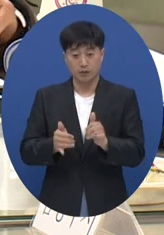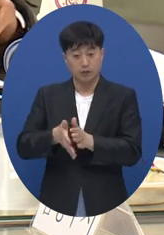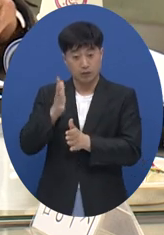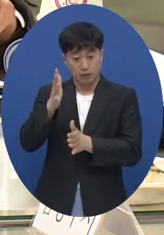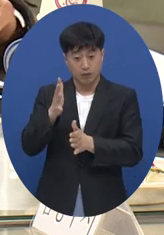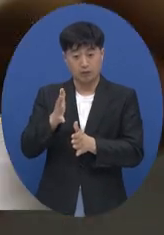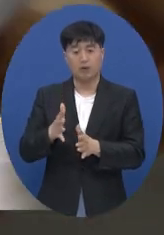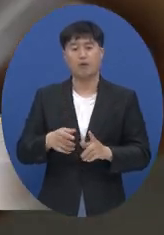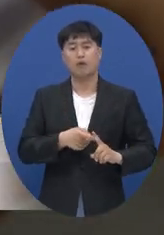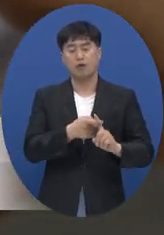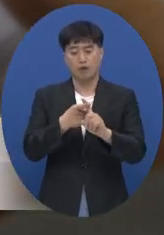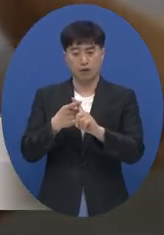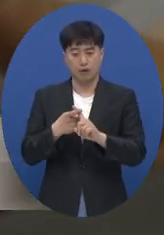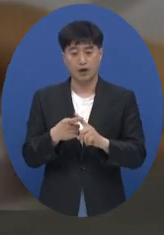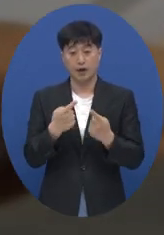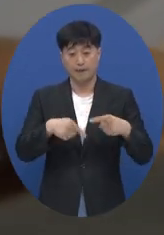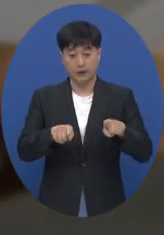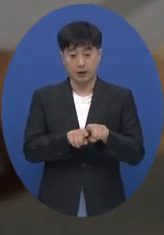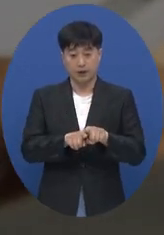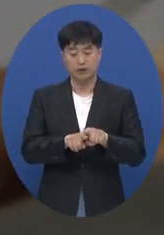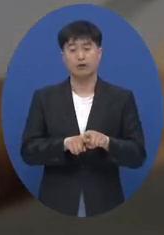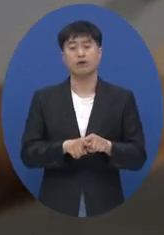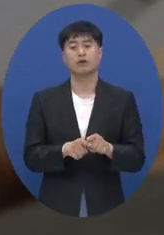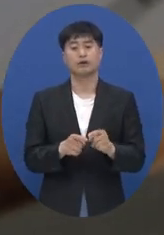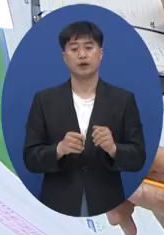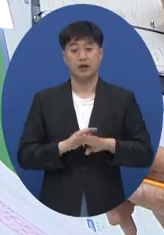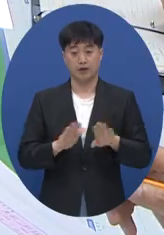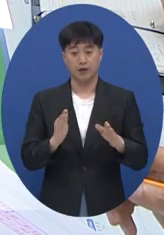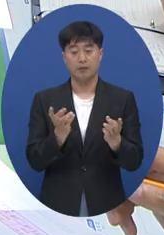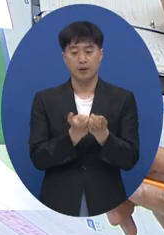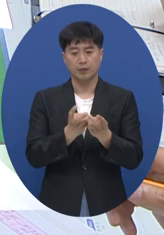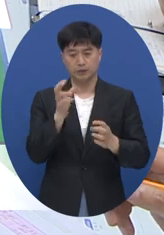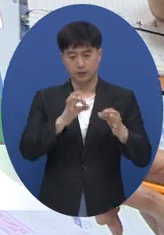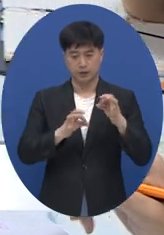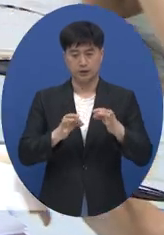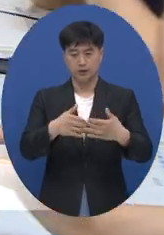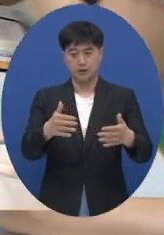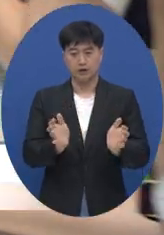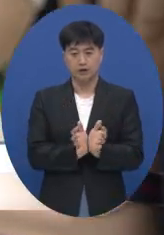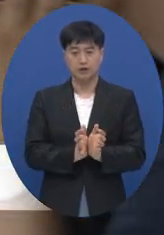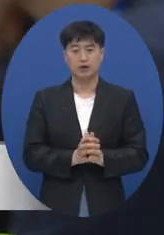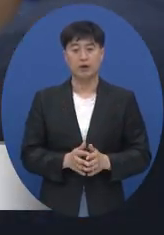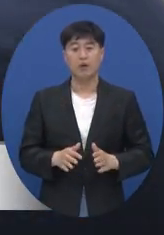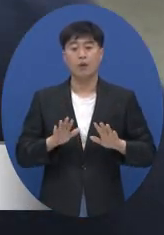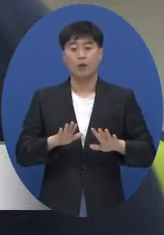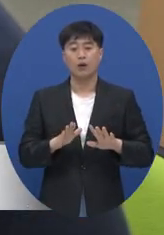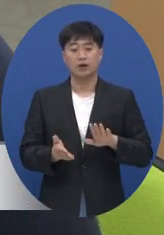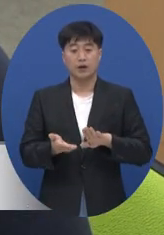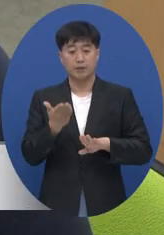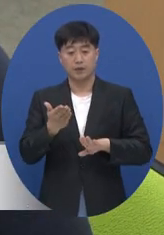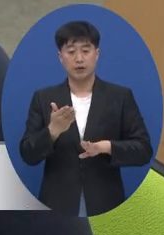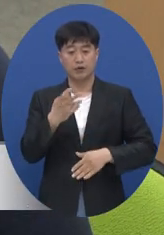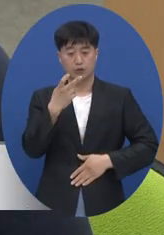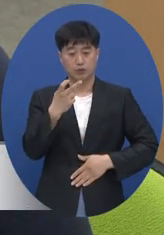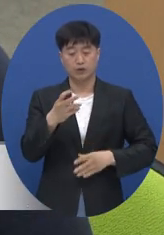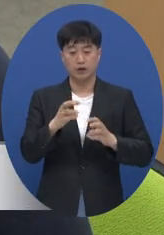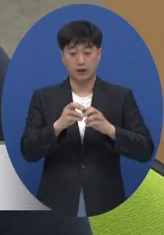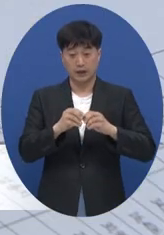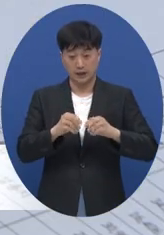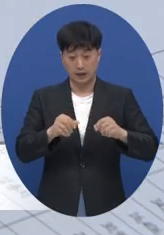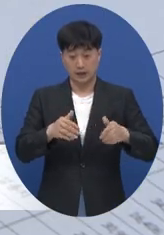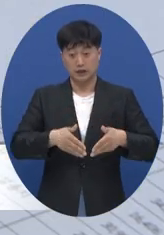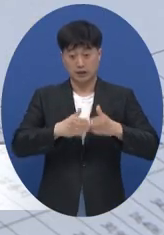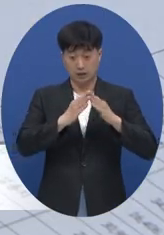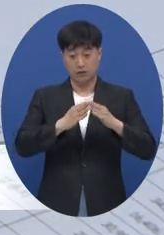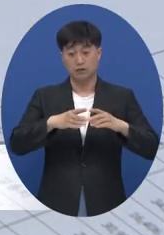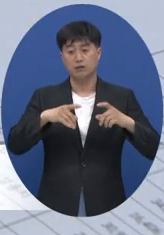기관이 함께 민원 해결 방안을 찾는 p 빛의 입니다 경우도 는 올 상반기 입주 3년이 지나지 않은 돈의 12개 택지